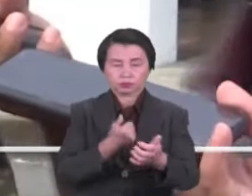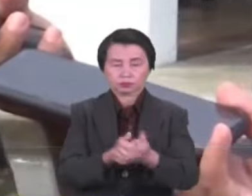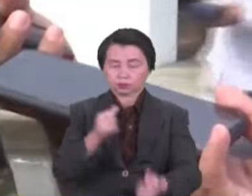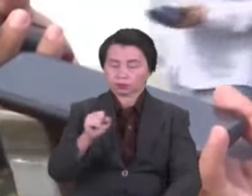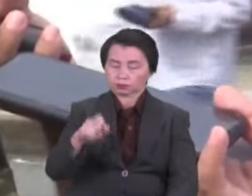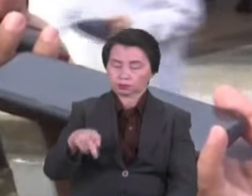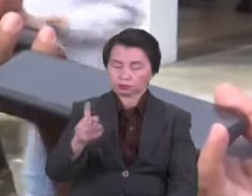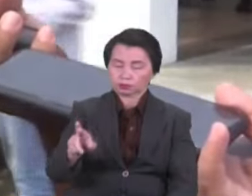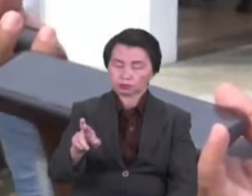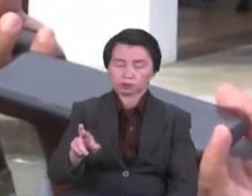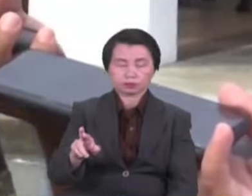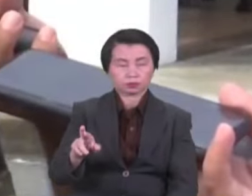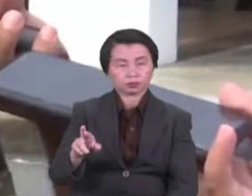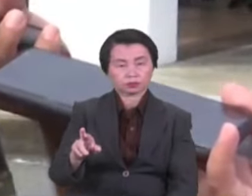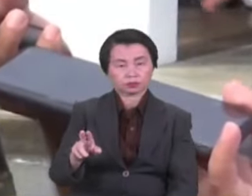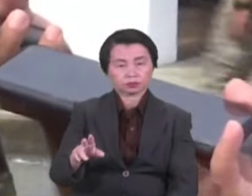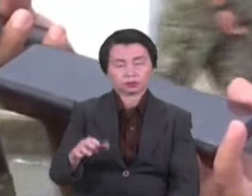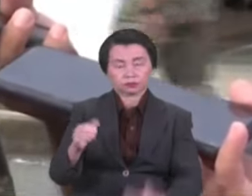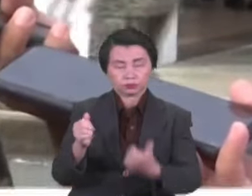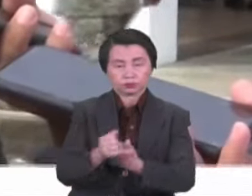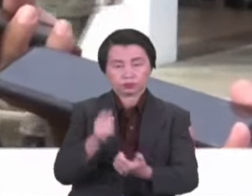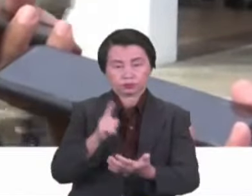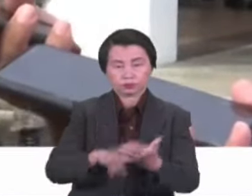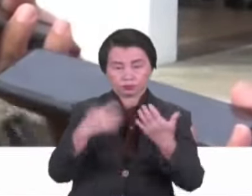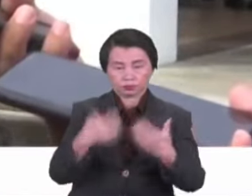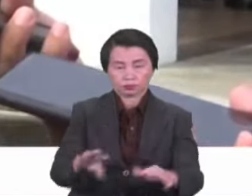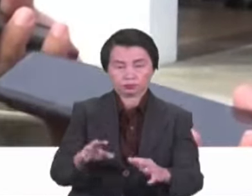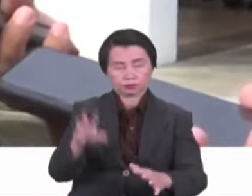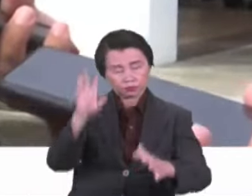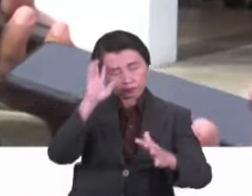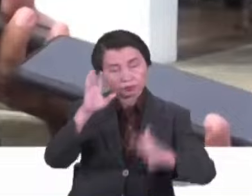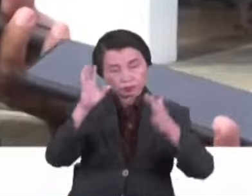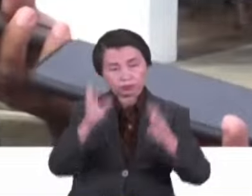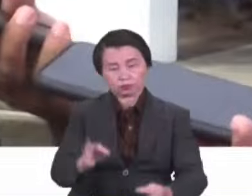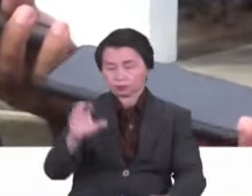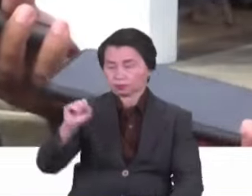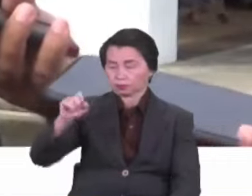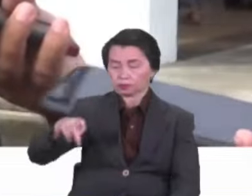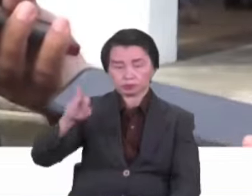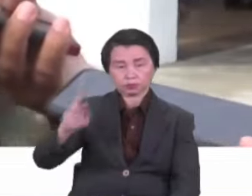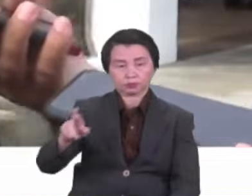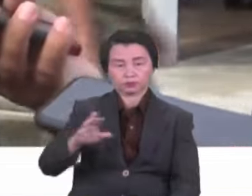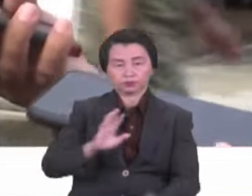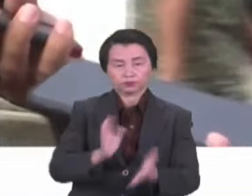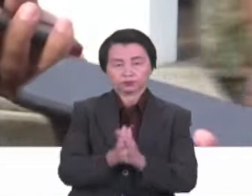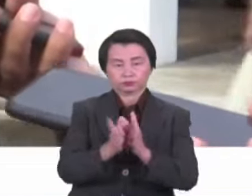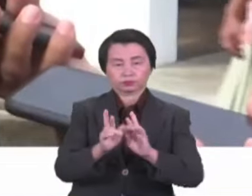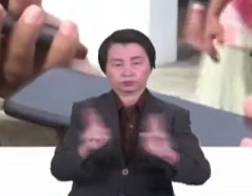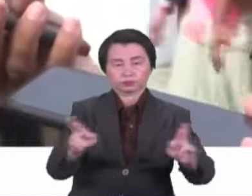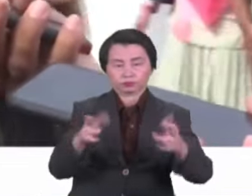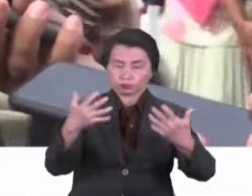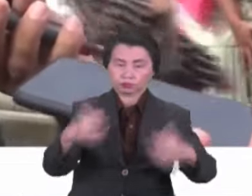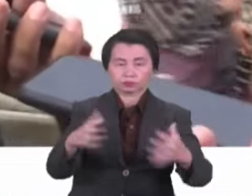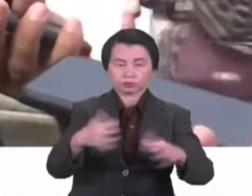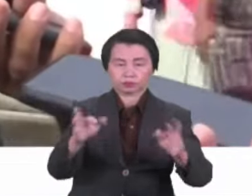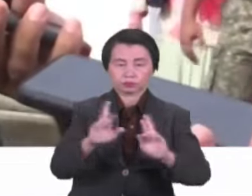SPR yang mana mengikut apa yang telah diputuskan oleh SPR dan sebagainya. Jadi persiapan telah dibuat berdasarkan